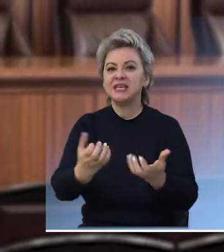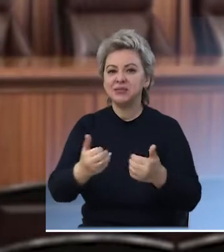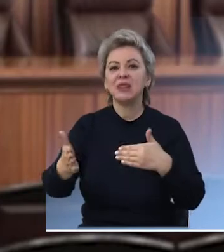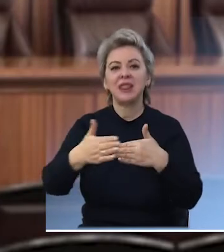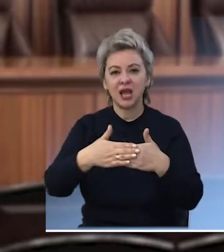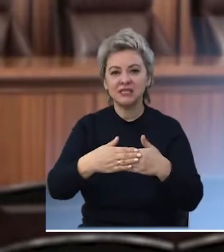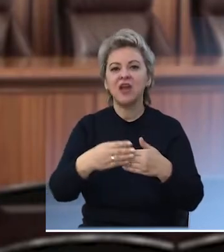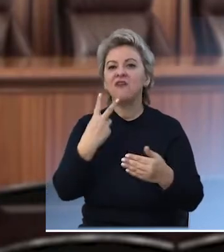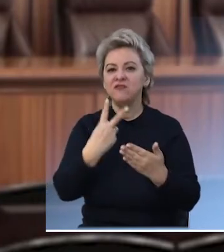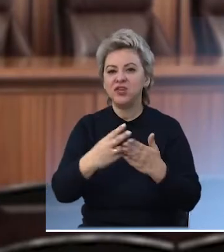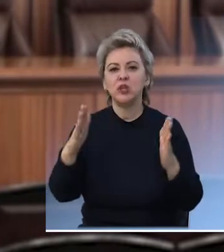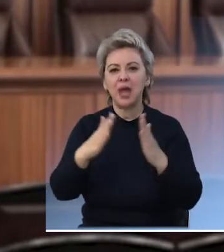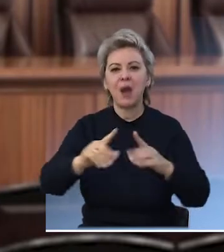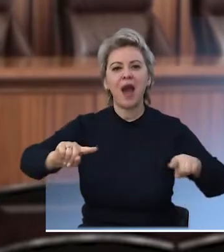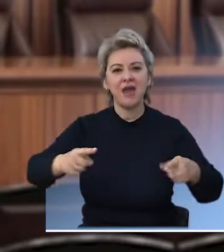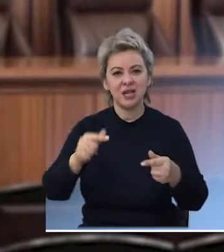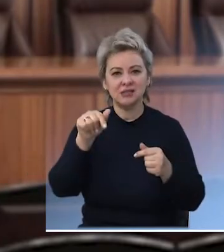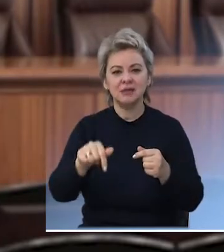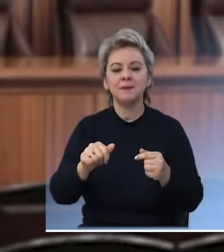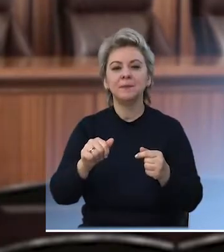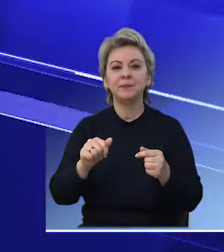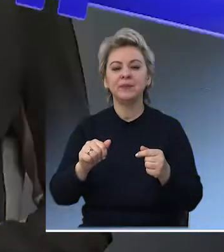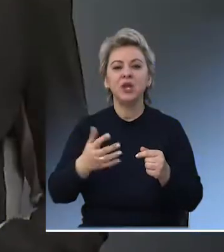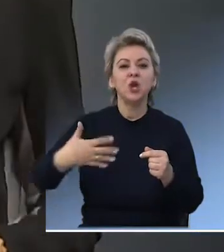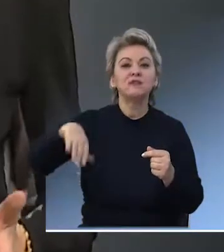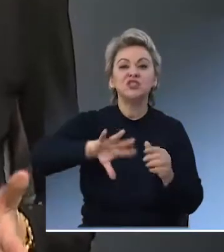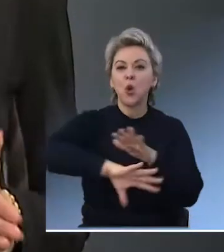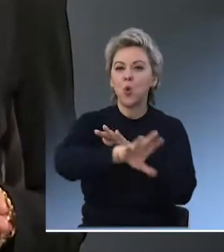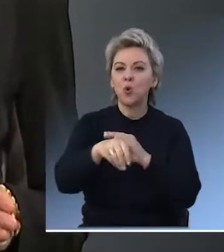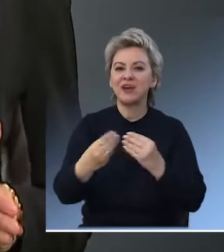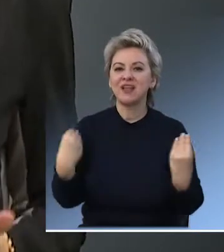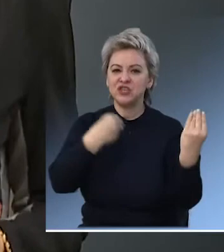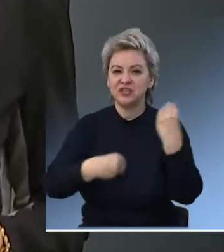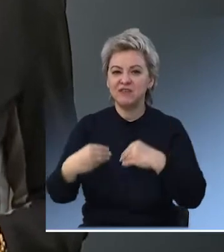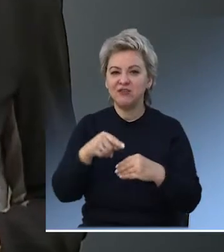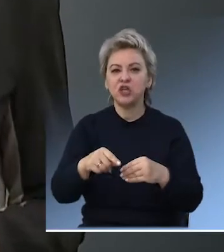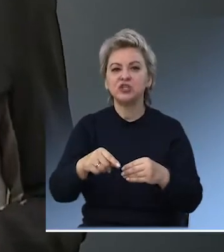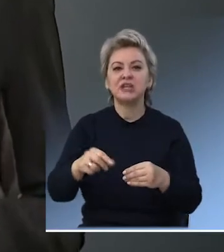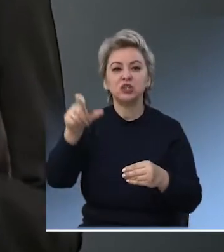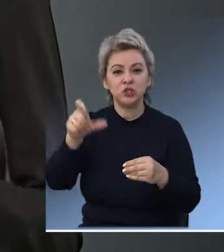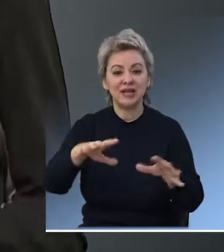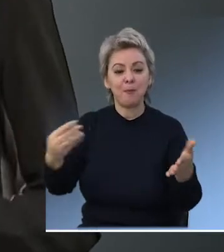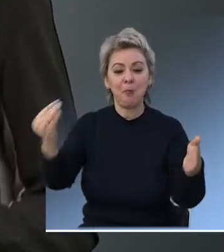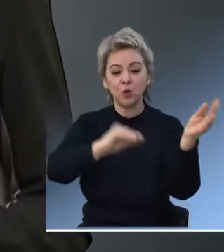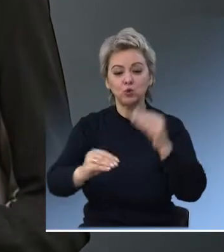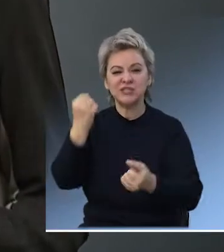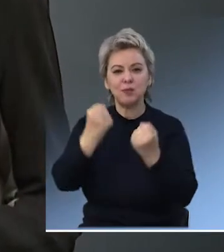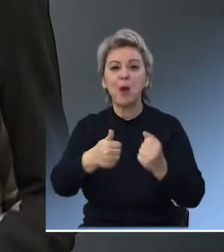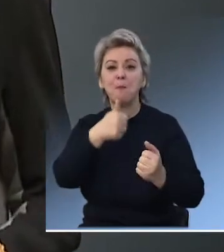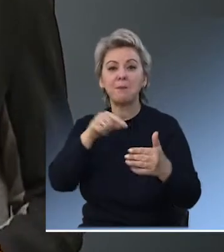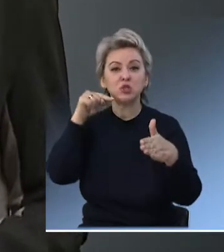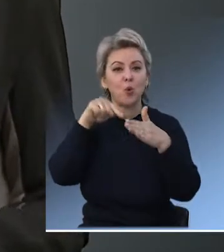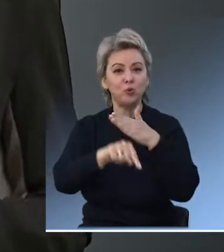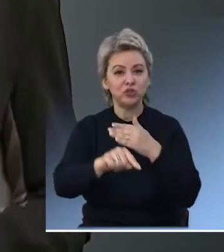задержанных избрано меры пресечения в виде домашнего ареста. Все украденные вещи злоумышленник погрузил в свою машину